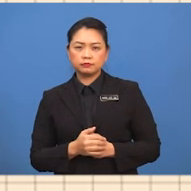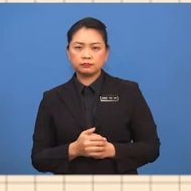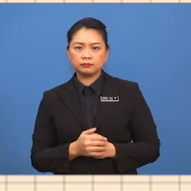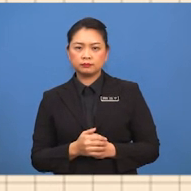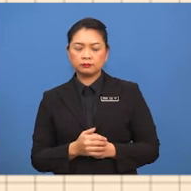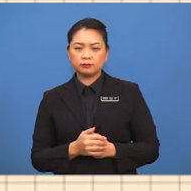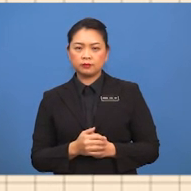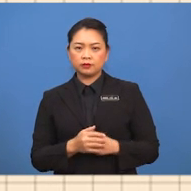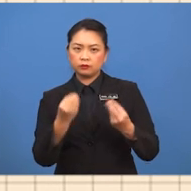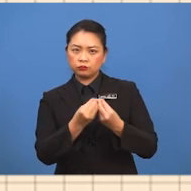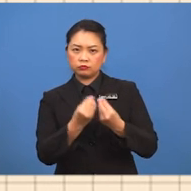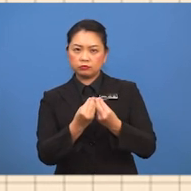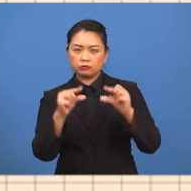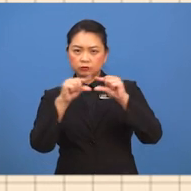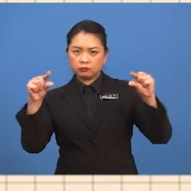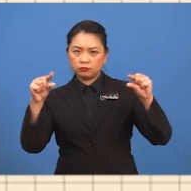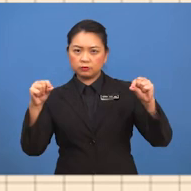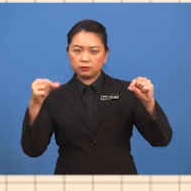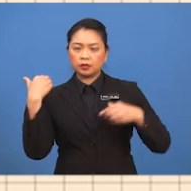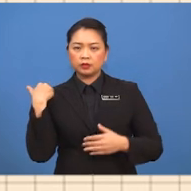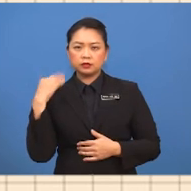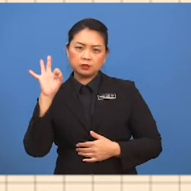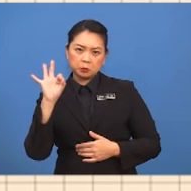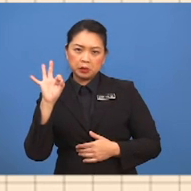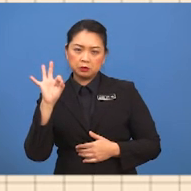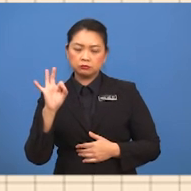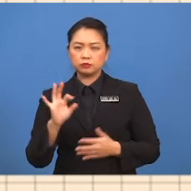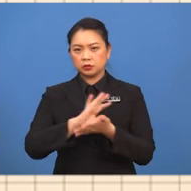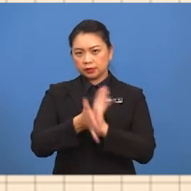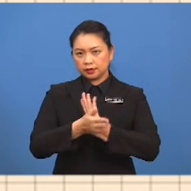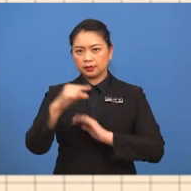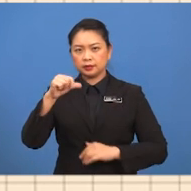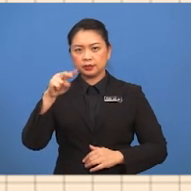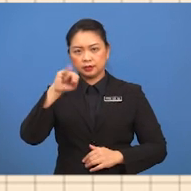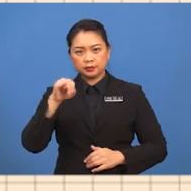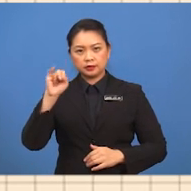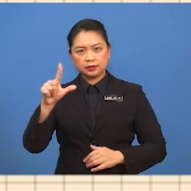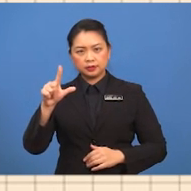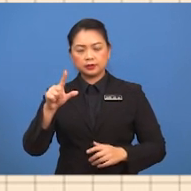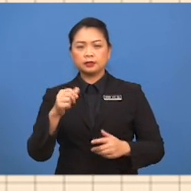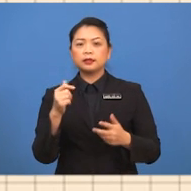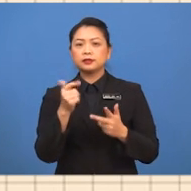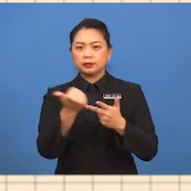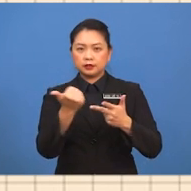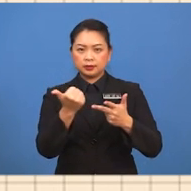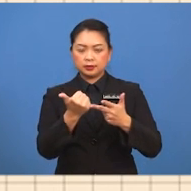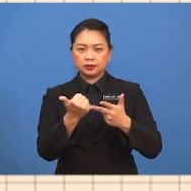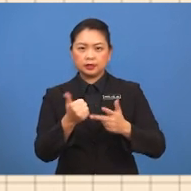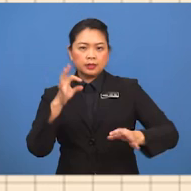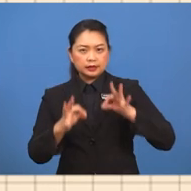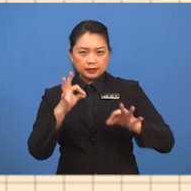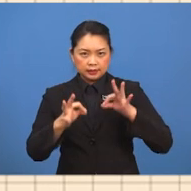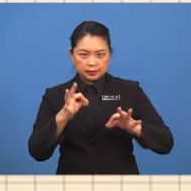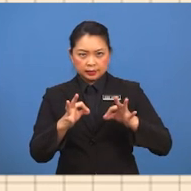Bilangan bagi data ini ialah 9, iaitu ganjil. Langkah ketiga,